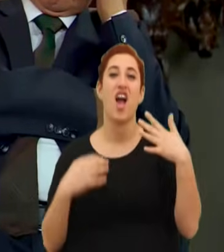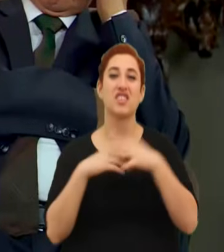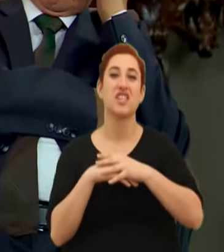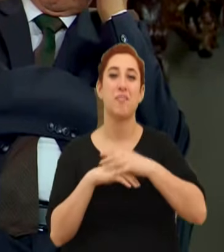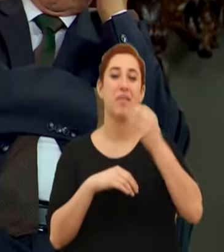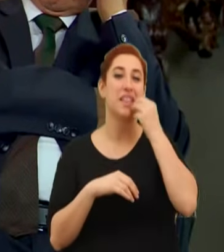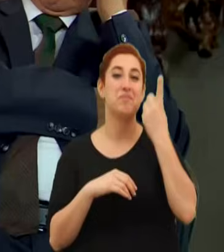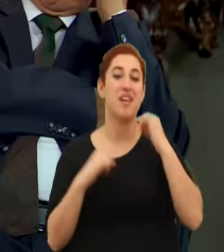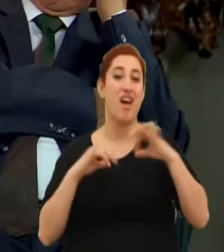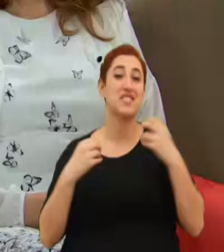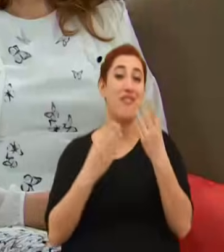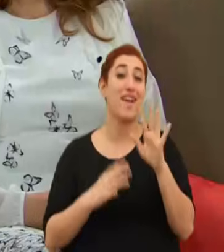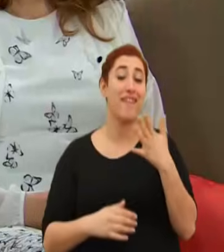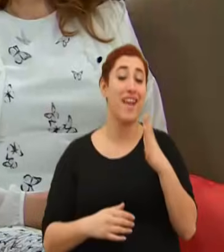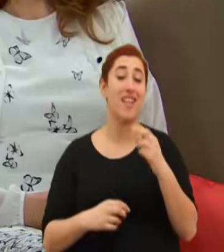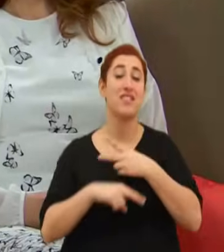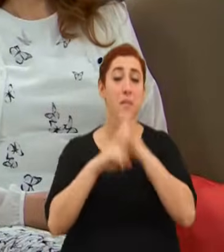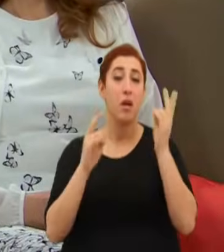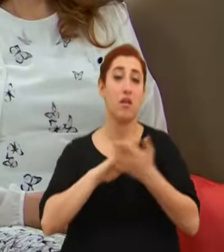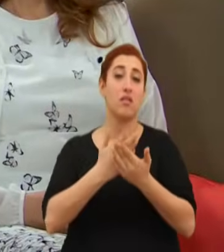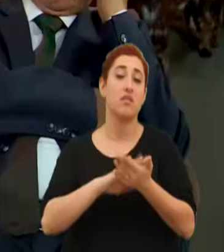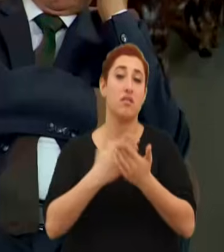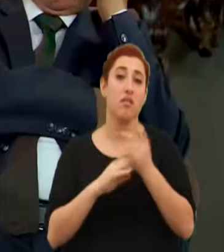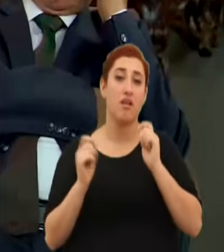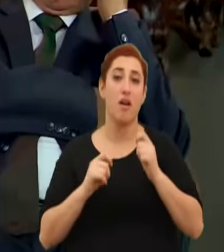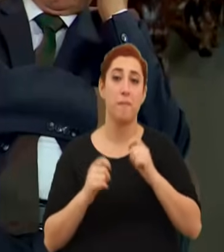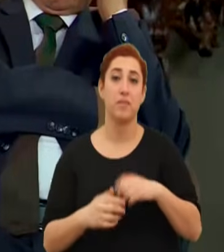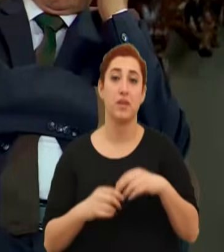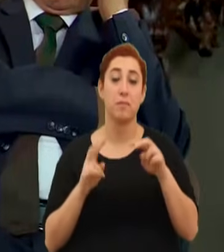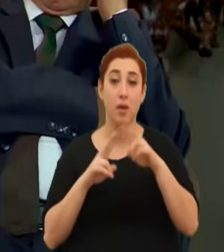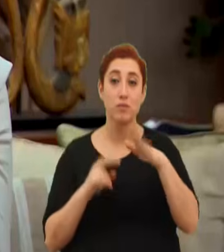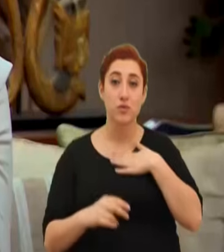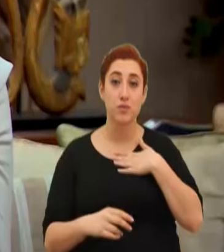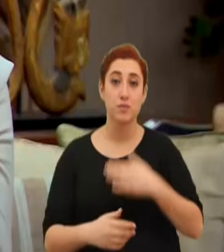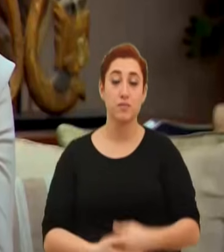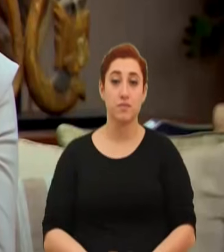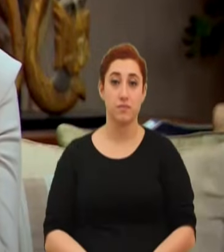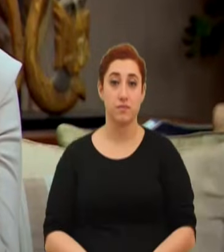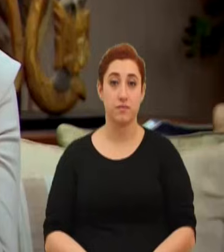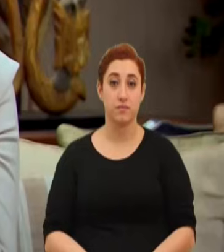akşam yediği bir şey dokundu herhalde. Sabaha kadar uyuyamadı.